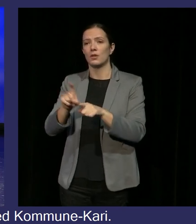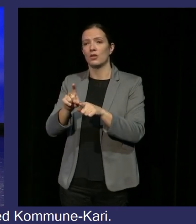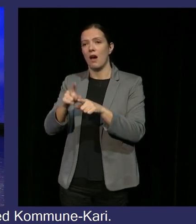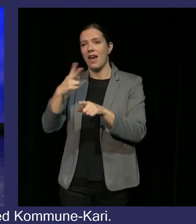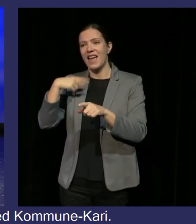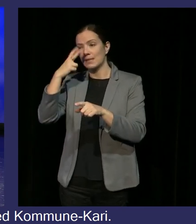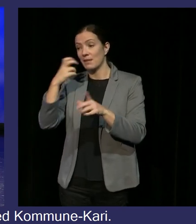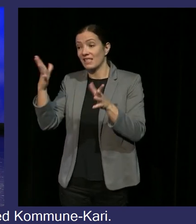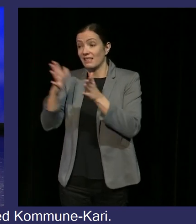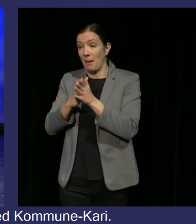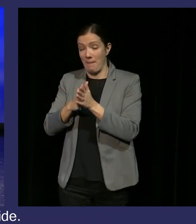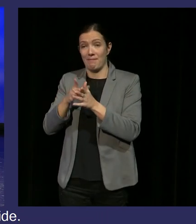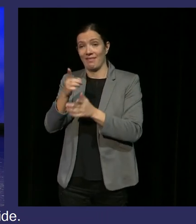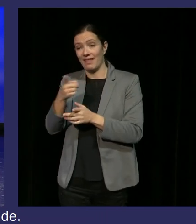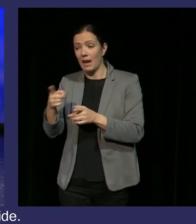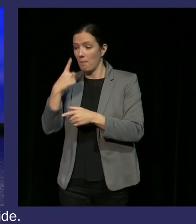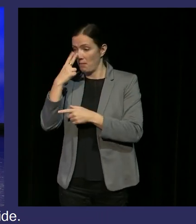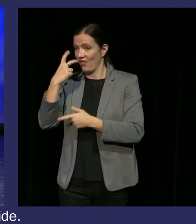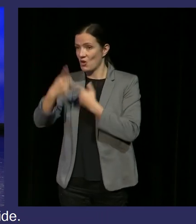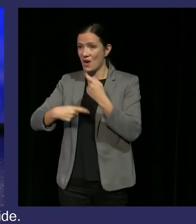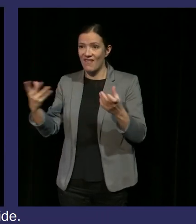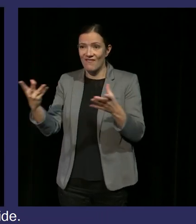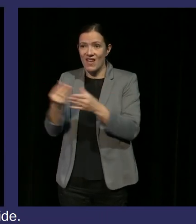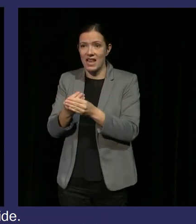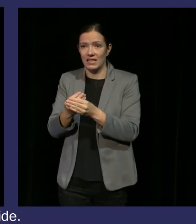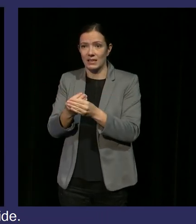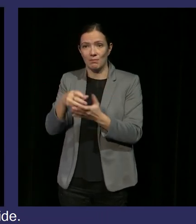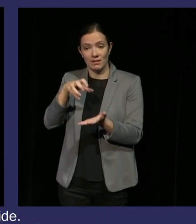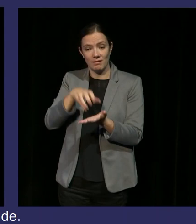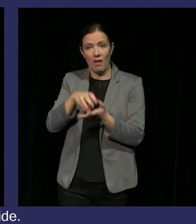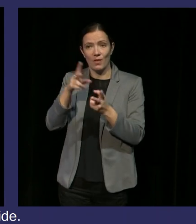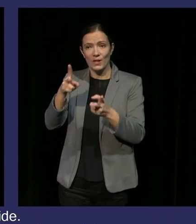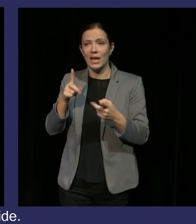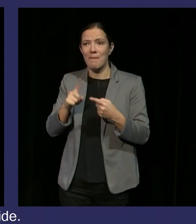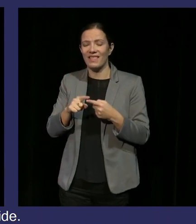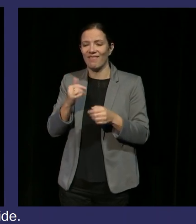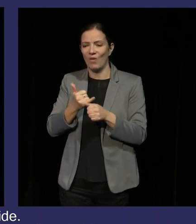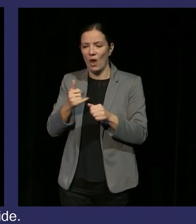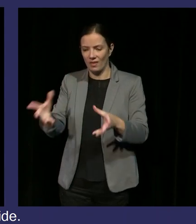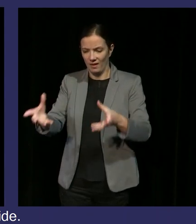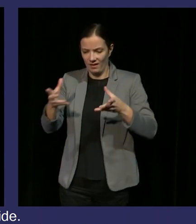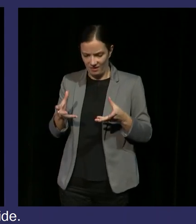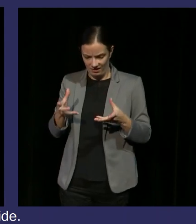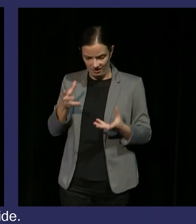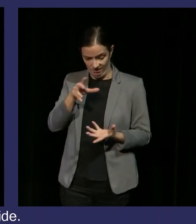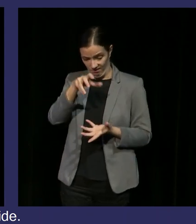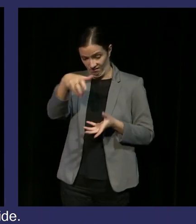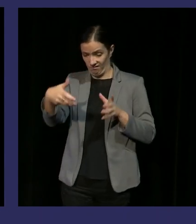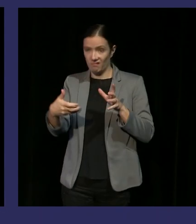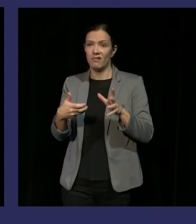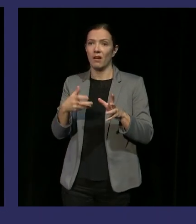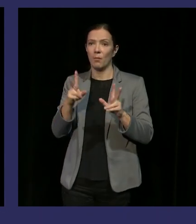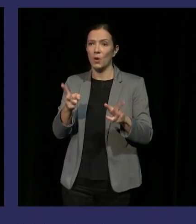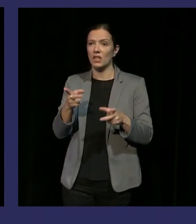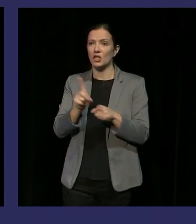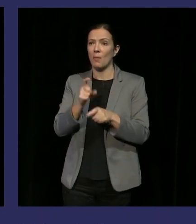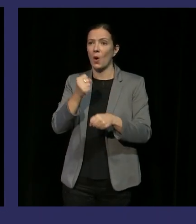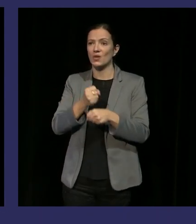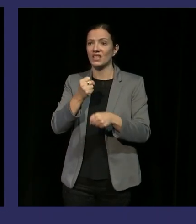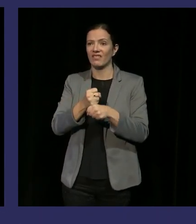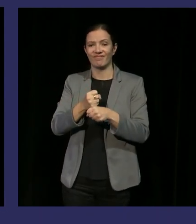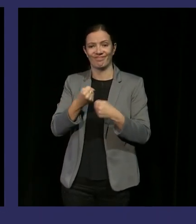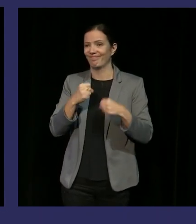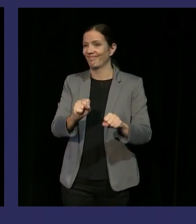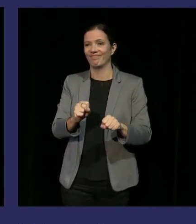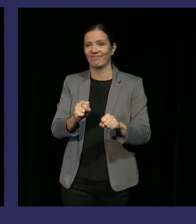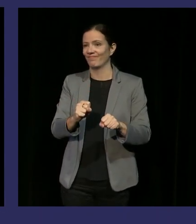eksperiment sammen med dere, også på å gjøre ting felles på statlig side. Men det å bruke dataene og bruke dem til noe konstruktivt, det vi egentlig ikke i gang